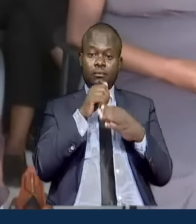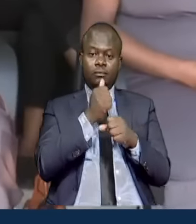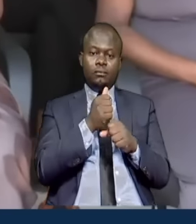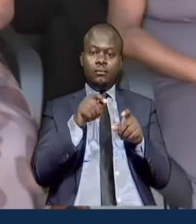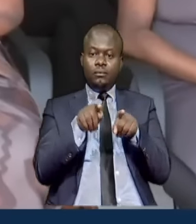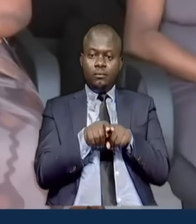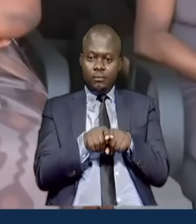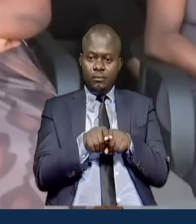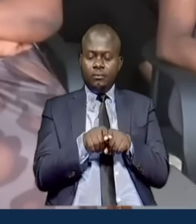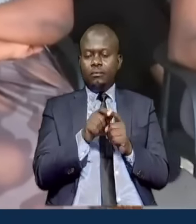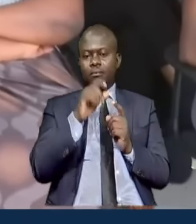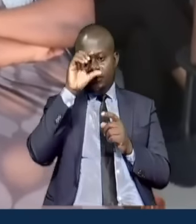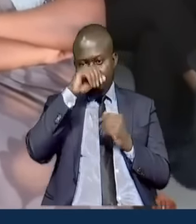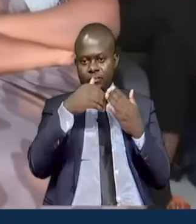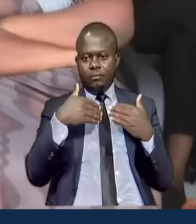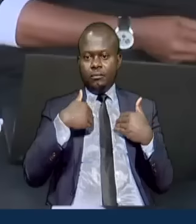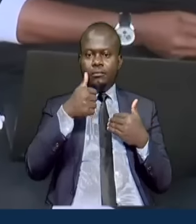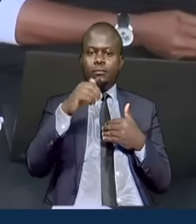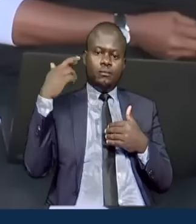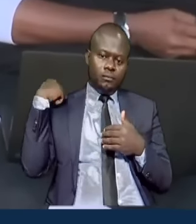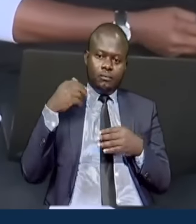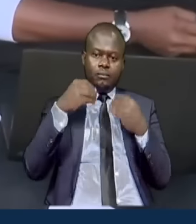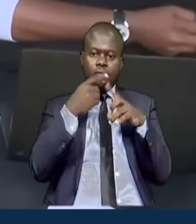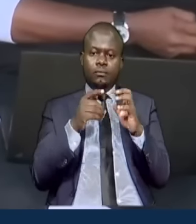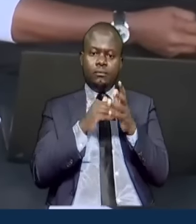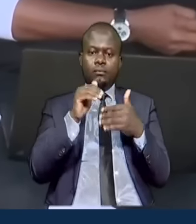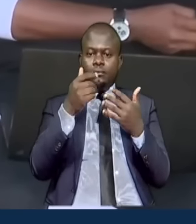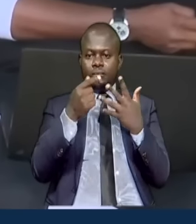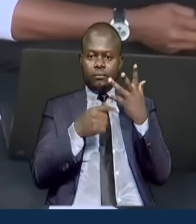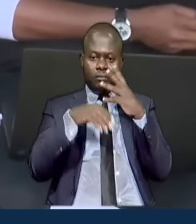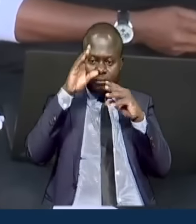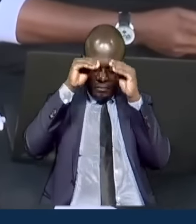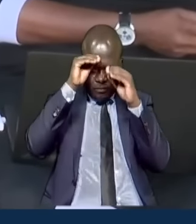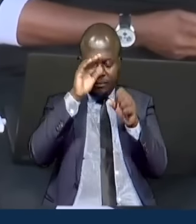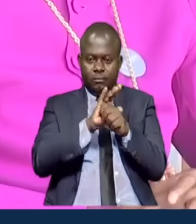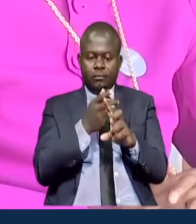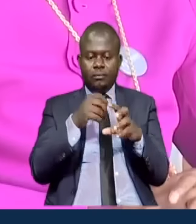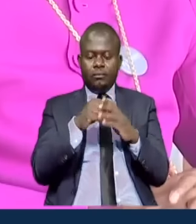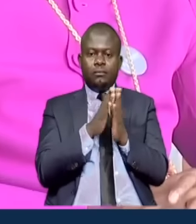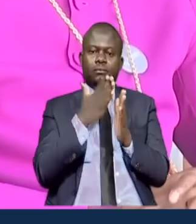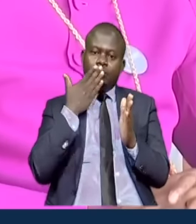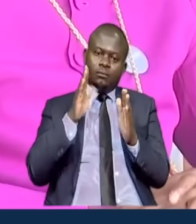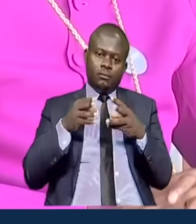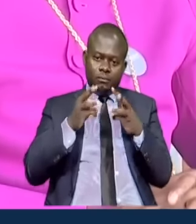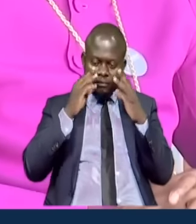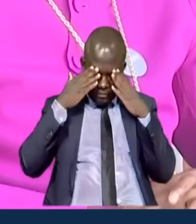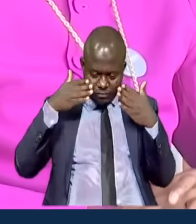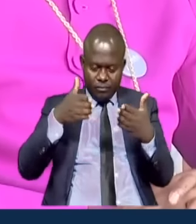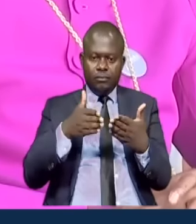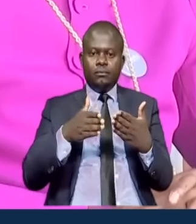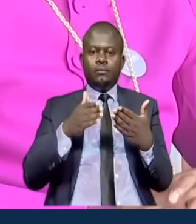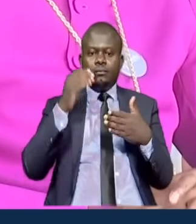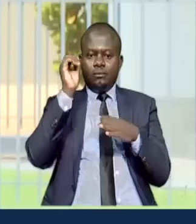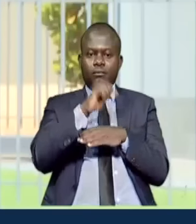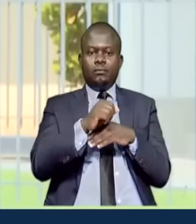umwe bavukije ubuzima bo bari bashinzwe kubuha. Gusa ngo hari amasomo akomeye bakuye muri ayo mateka mabi ku buryo bashyize imbere ubumuntu kurusha